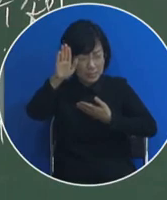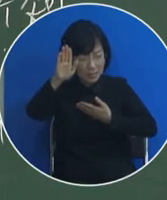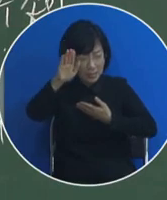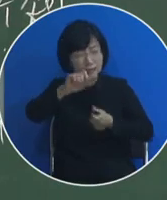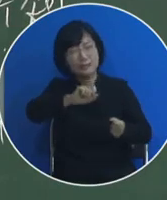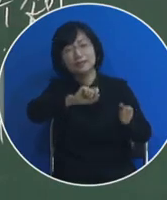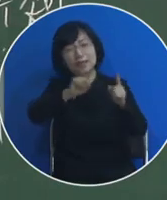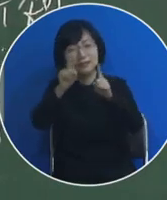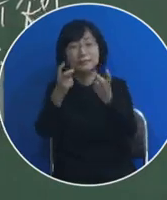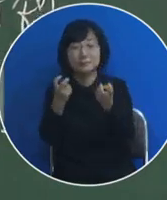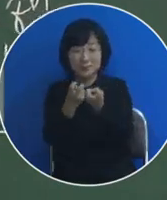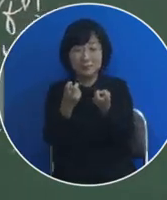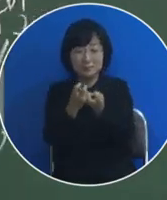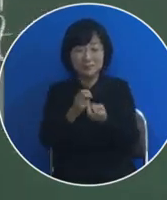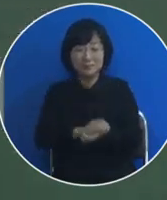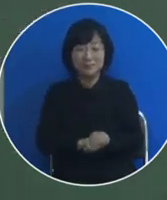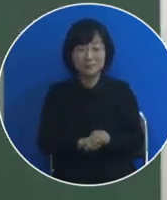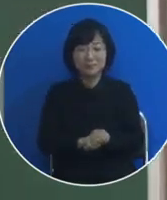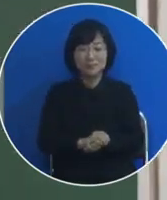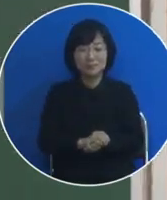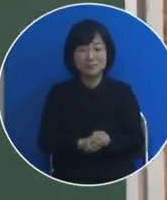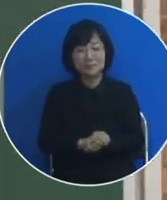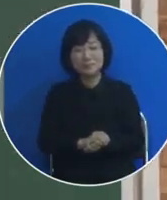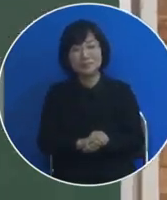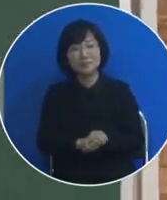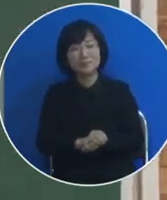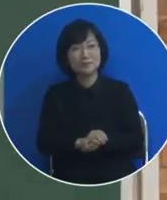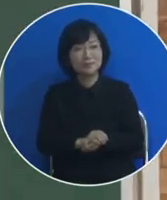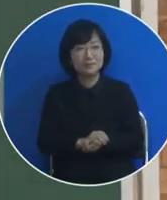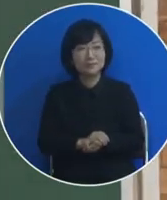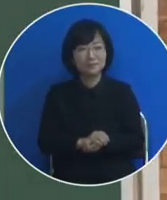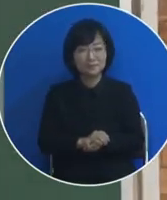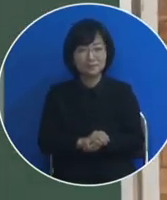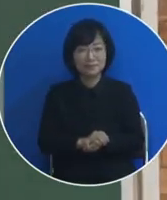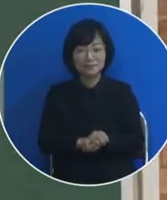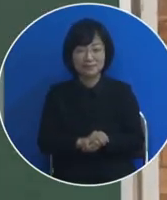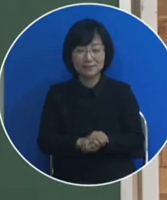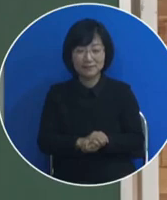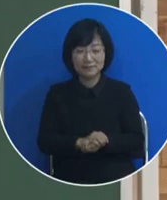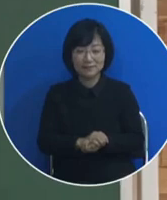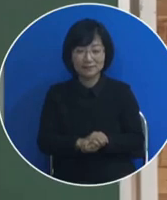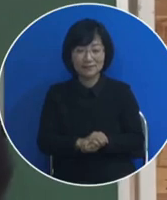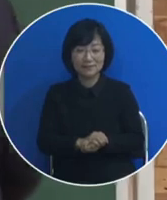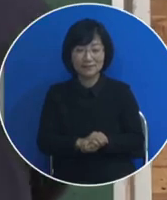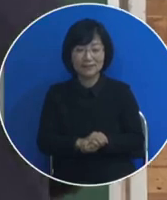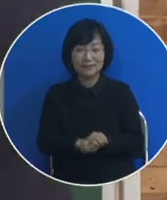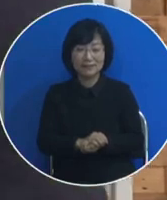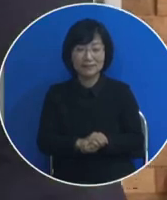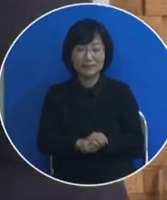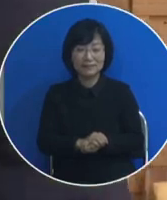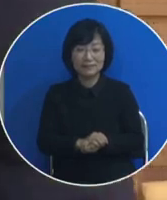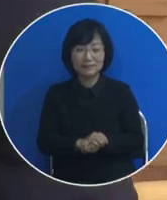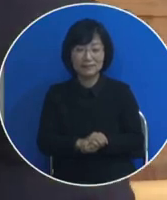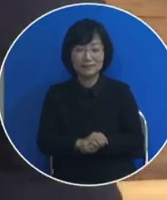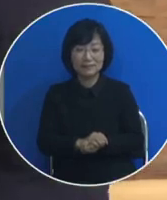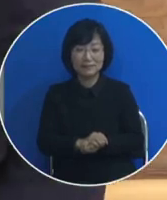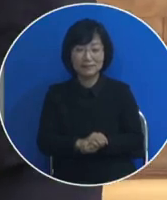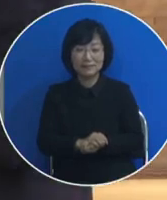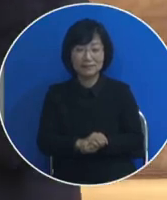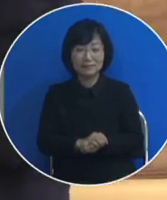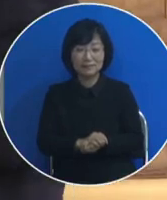future. 우리는 영원히 많은 누리지 못하고 죽는다 손치더라도